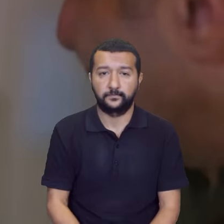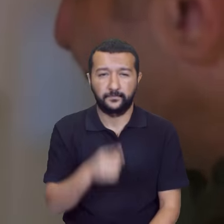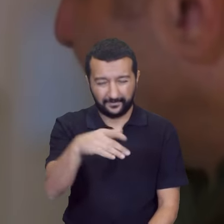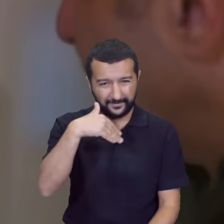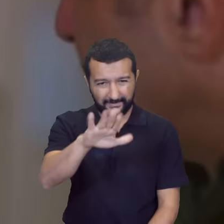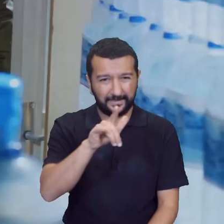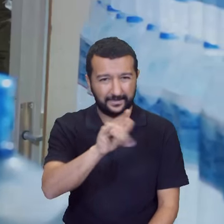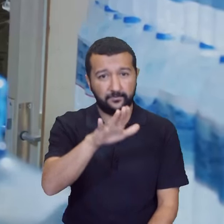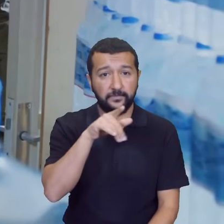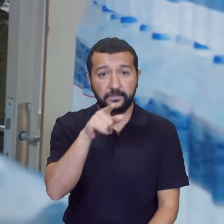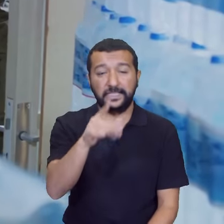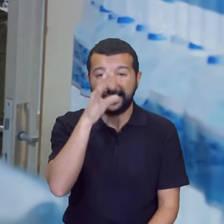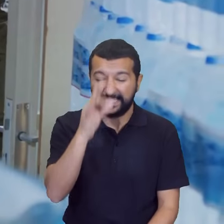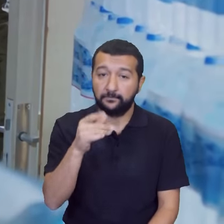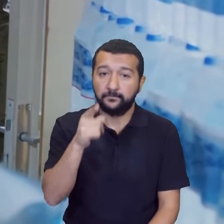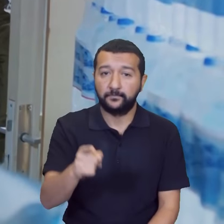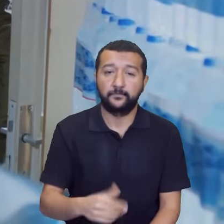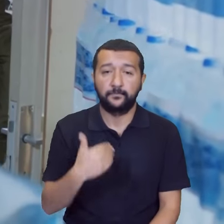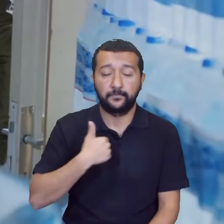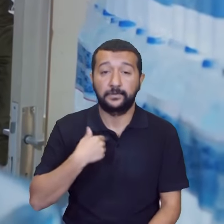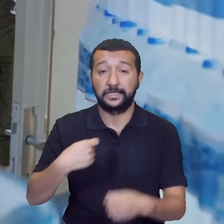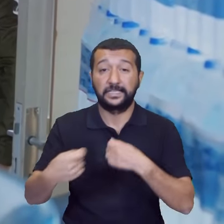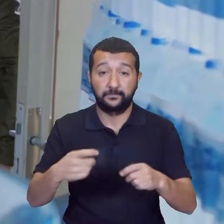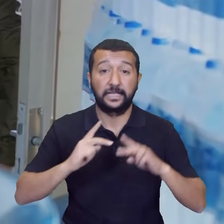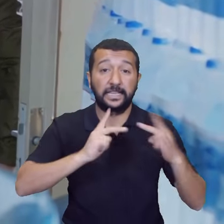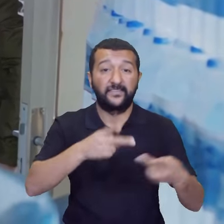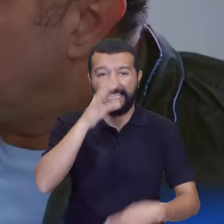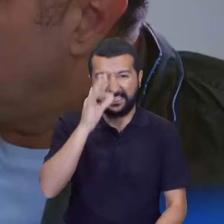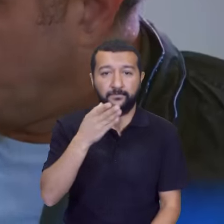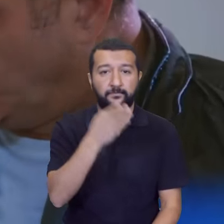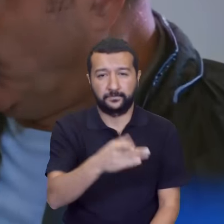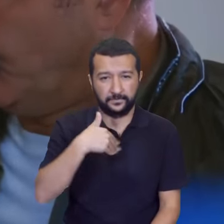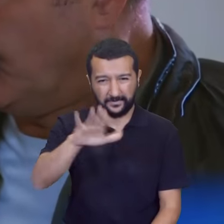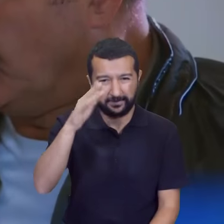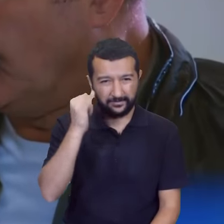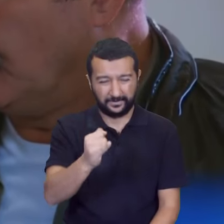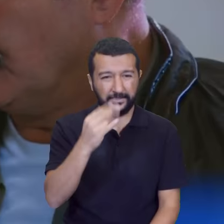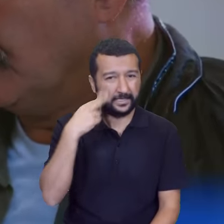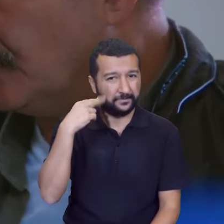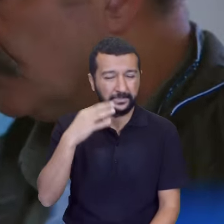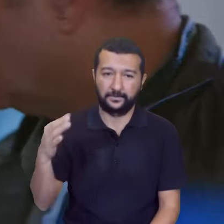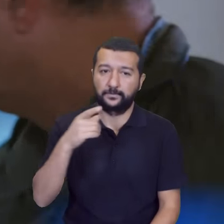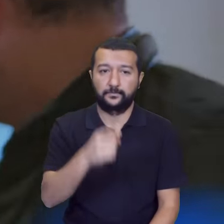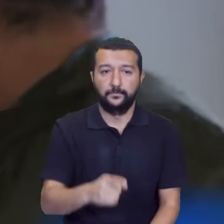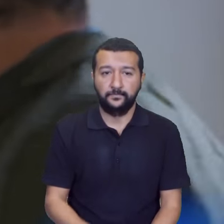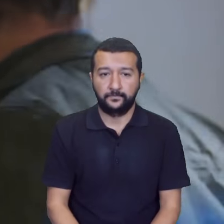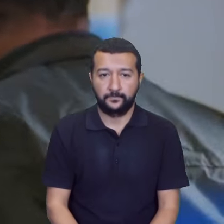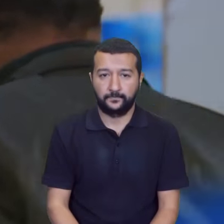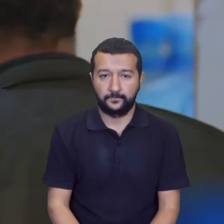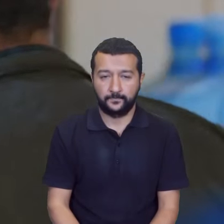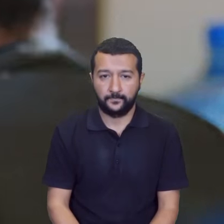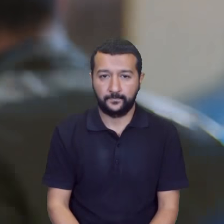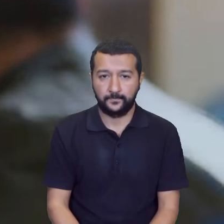Yürü git lan içine. Sen kim? Benim işletmemi devralmak kim be? Fütursuz! Yadigar çenesini çıkardı,